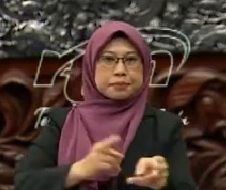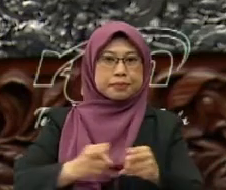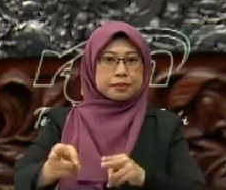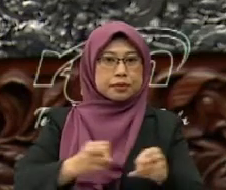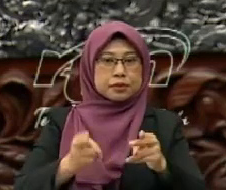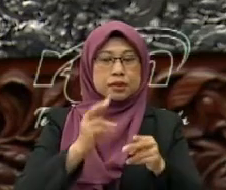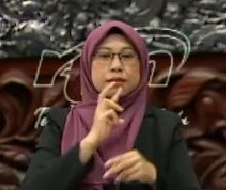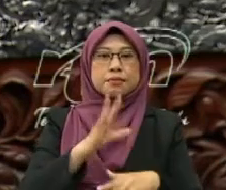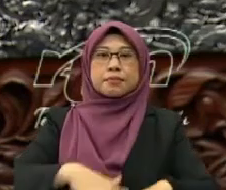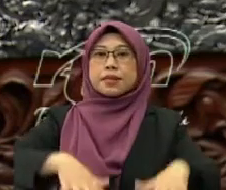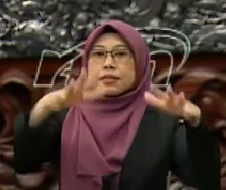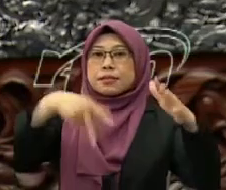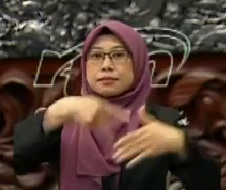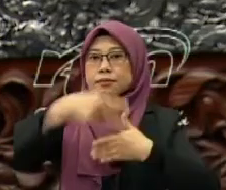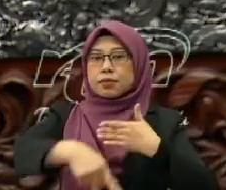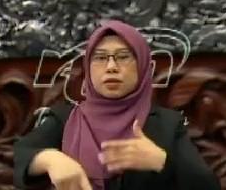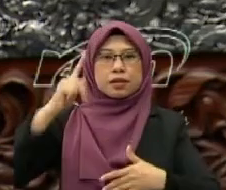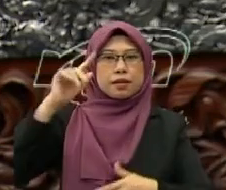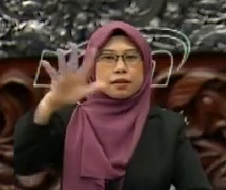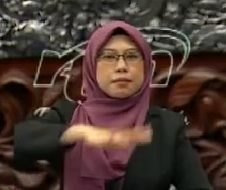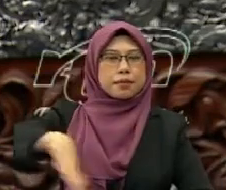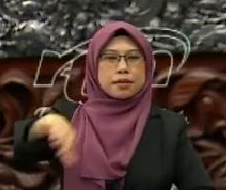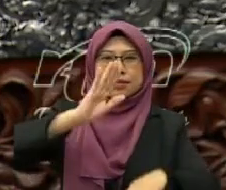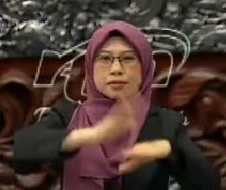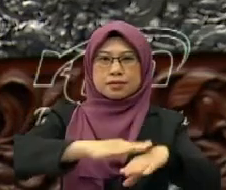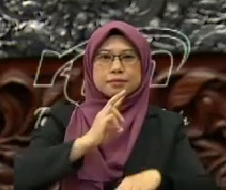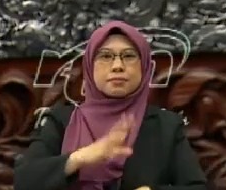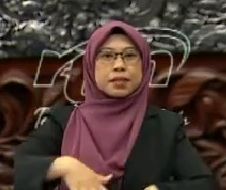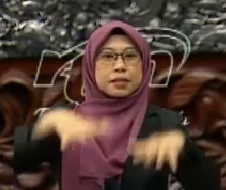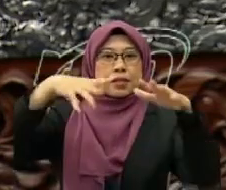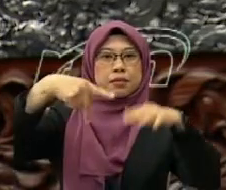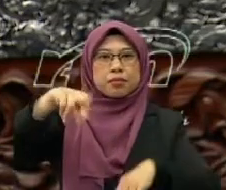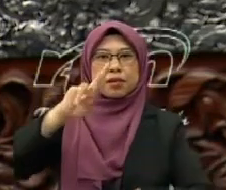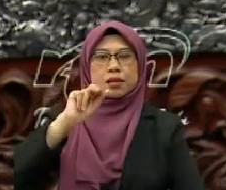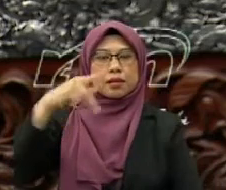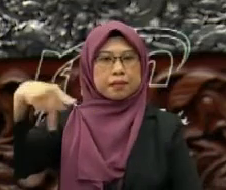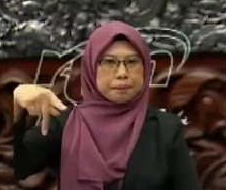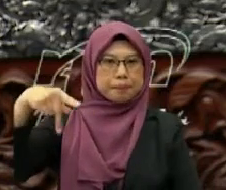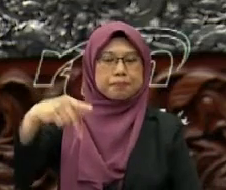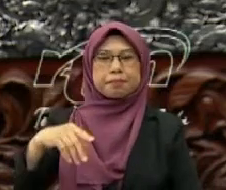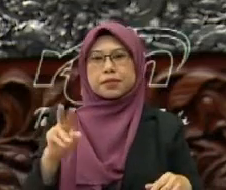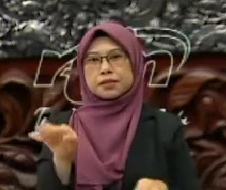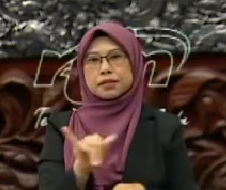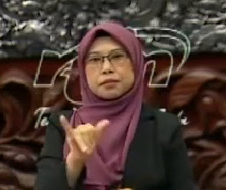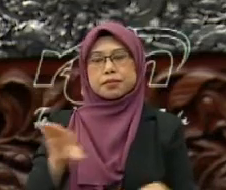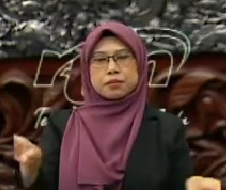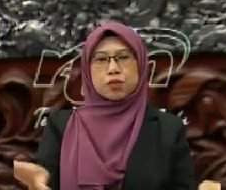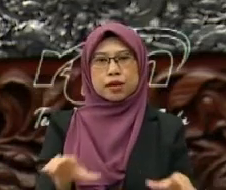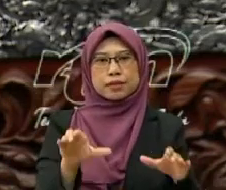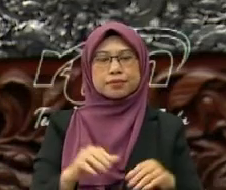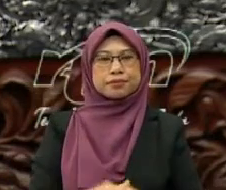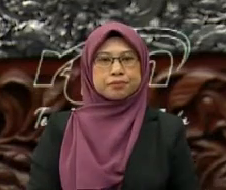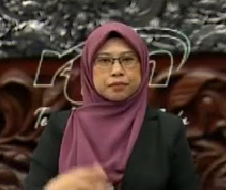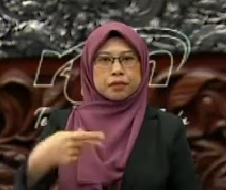urusan banjir seperti program ramalan dan amalan Panji atau perap turut dilaksanakan